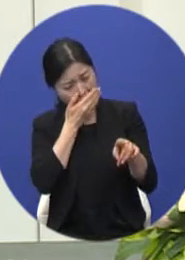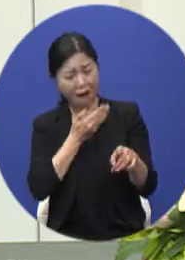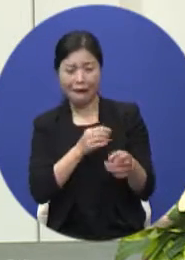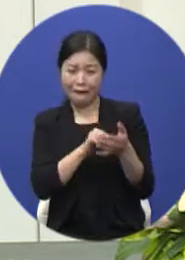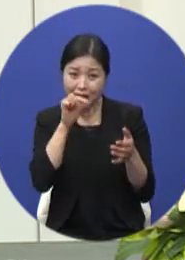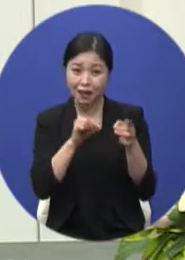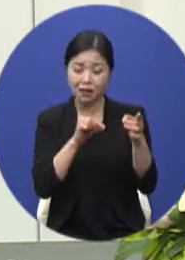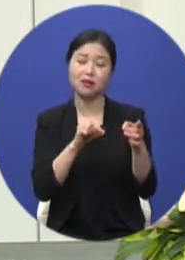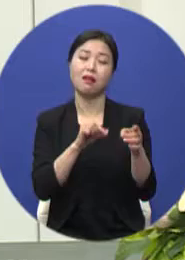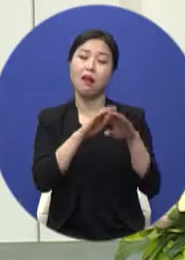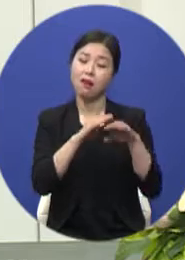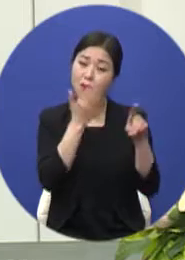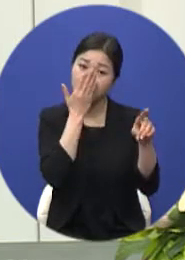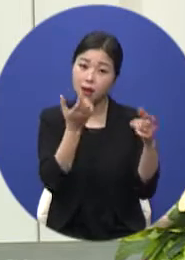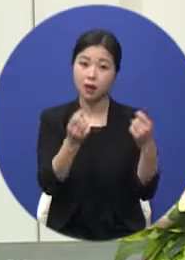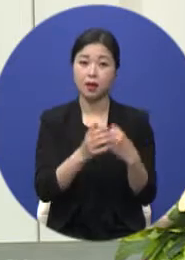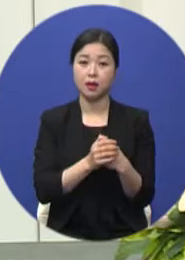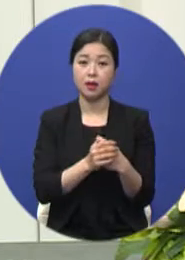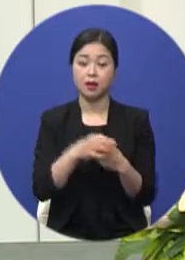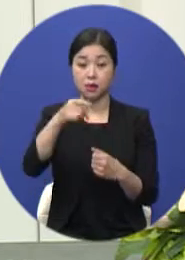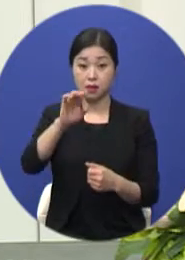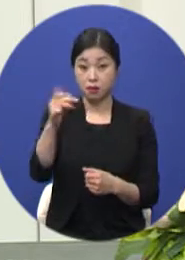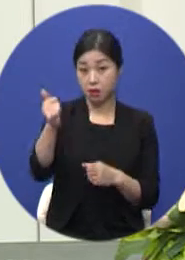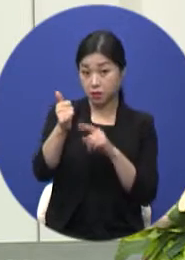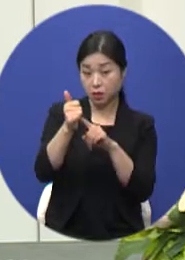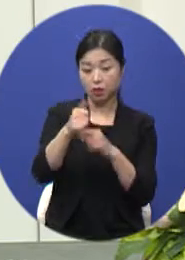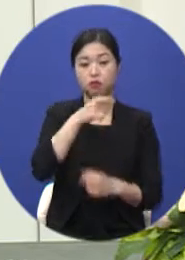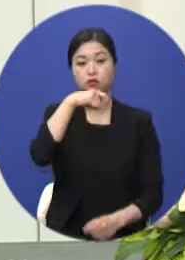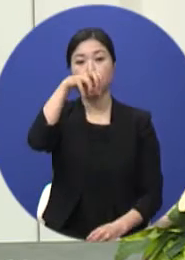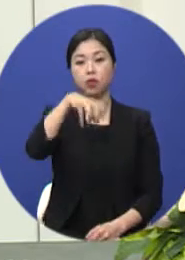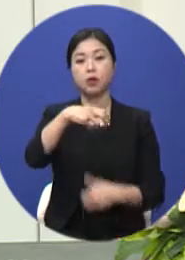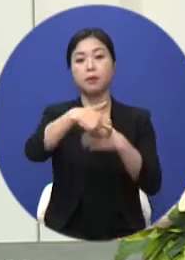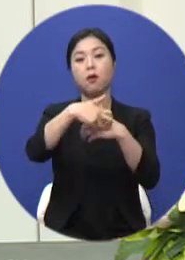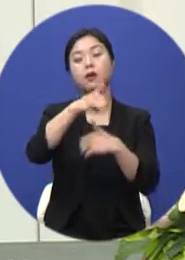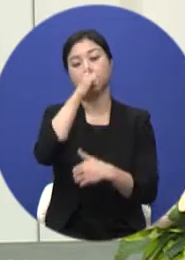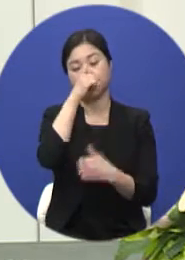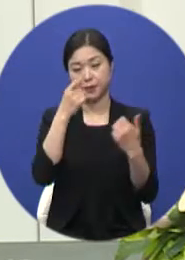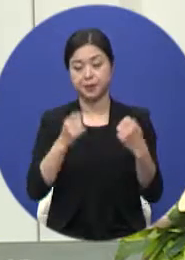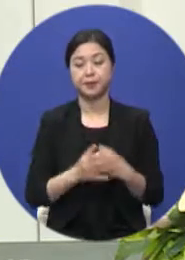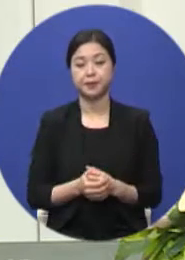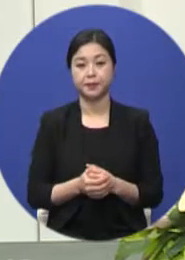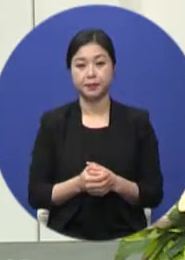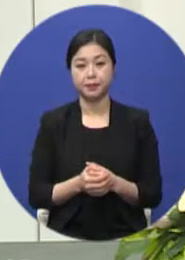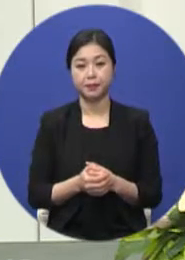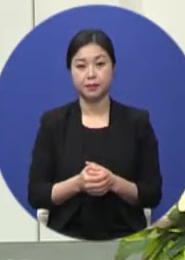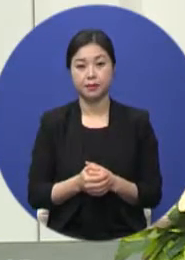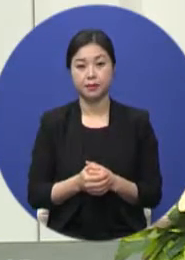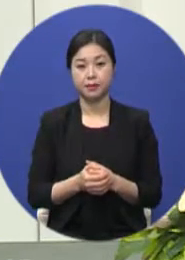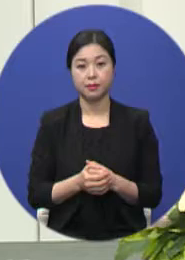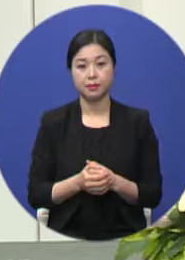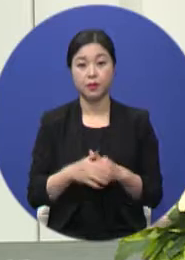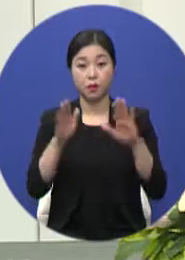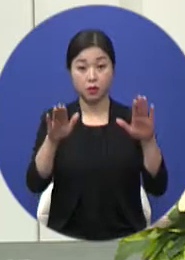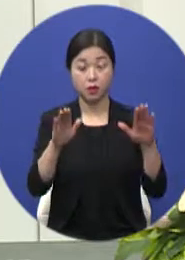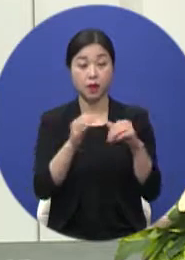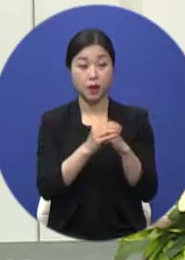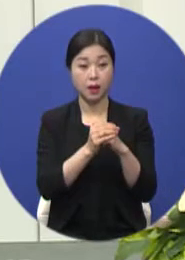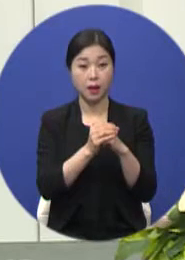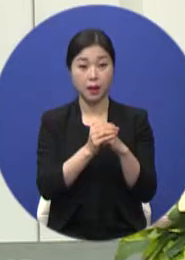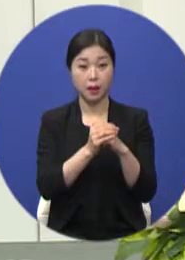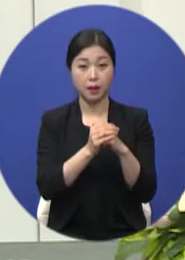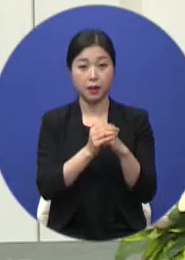원장이 수원의 병원을 가지고 있습니다. 수원의 병원을 있으니까 우리 방송에 인연이 됐으니까